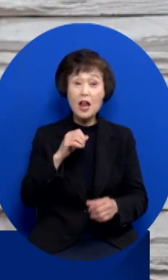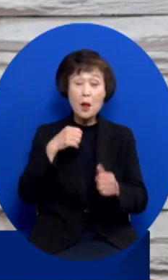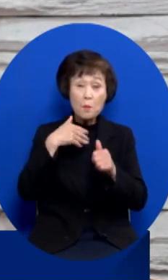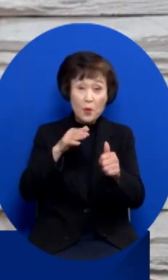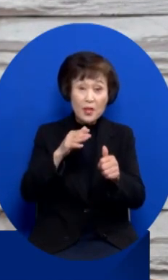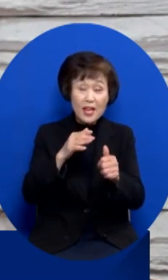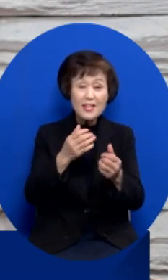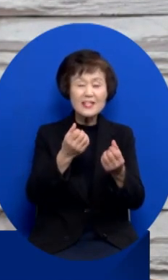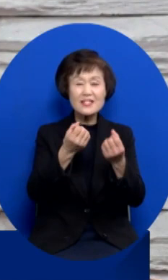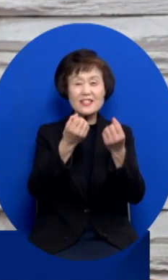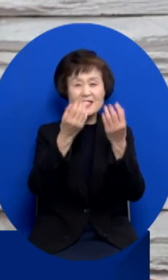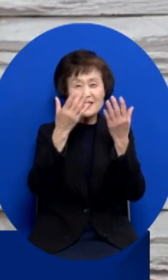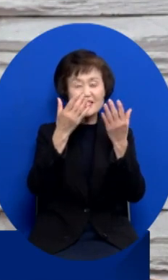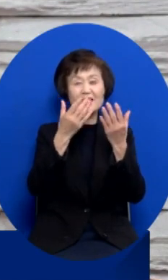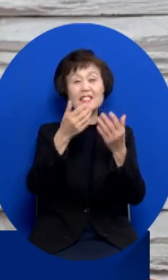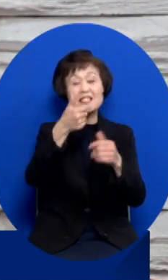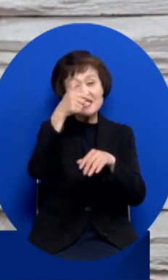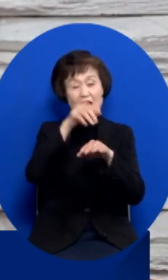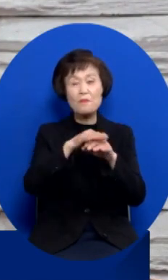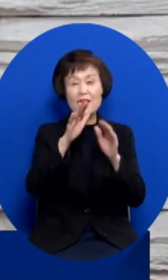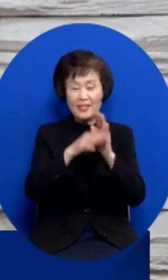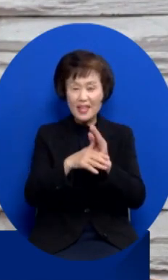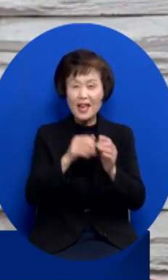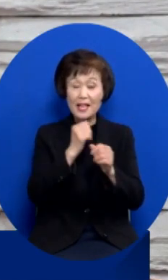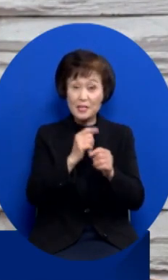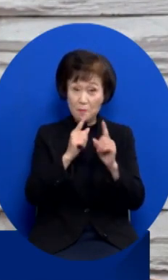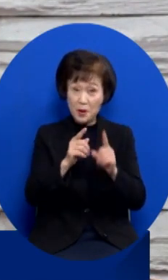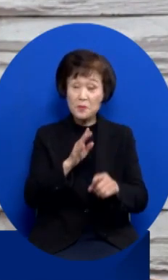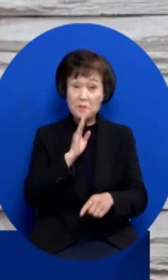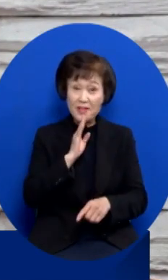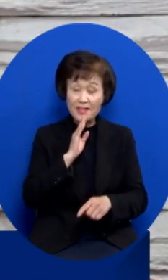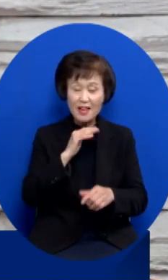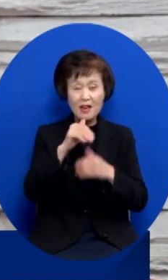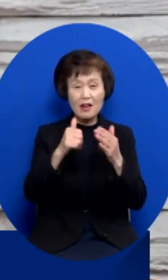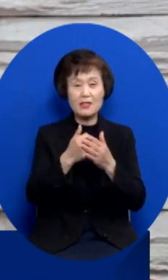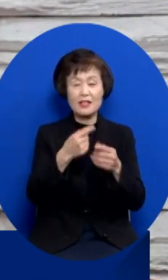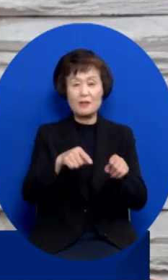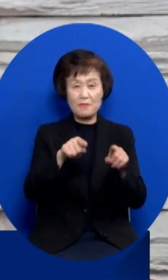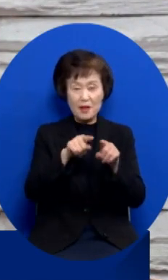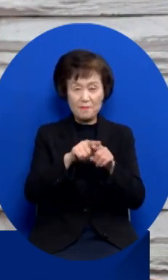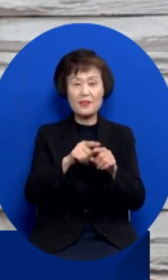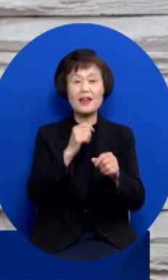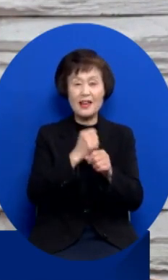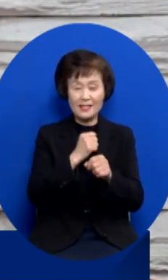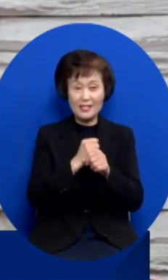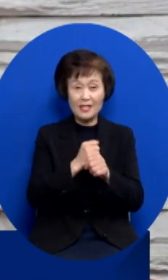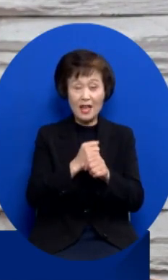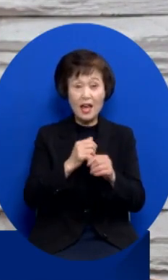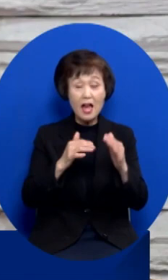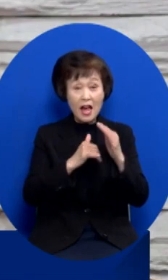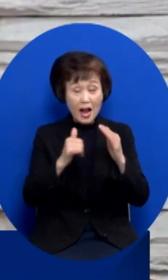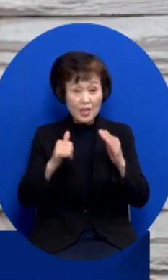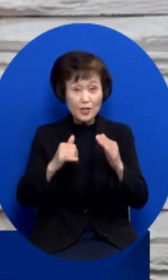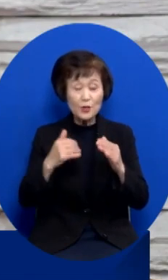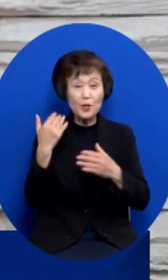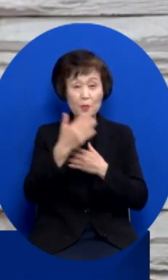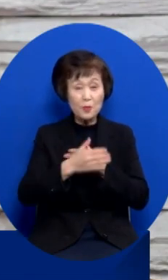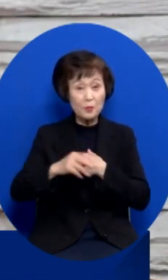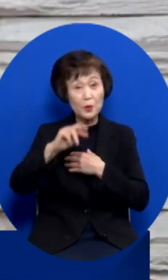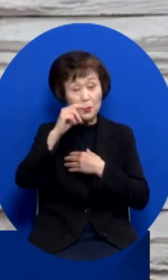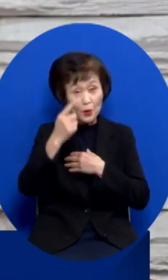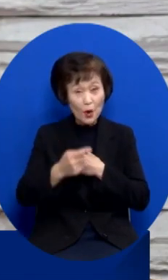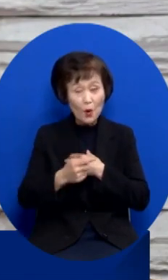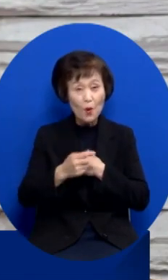맞았구나. 임마누엘, 하나님이 함께 해주셨구나. 그래서 안전하게 가족으로 돌아오고 조국의 품으로 돌아오는